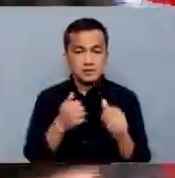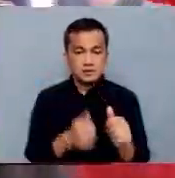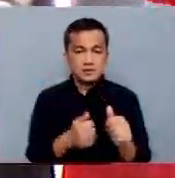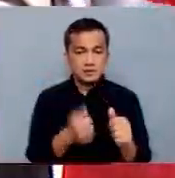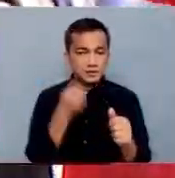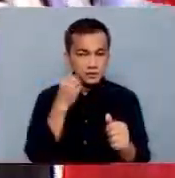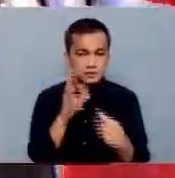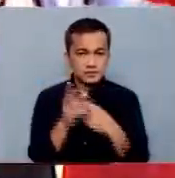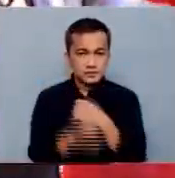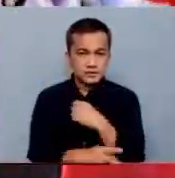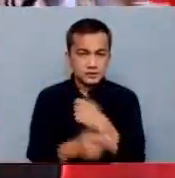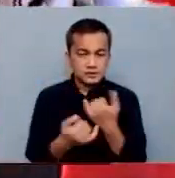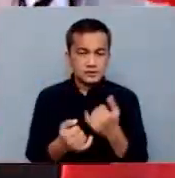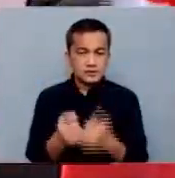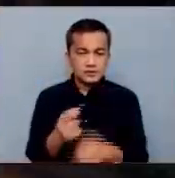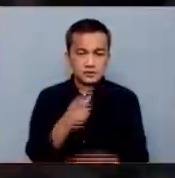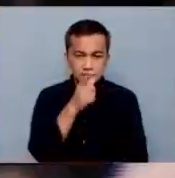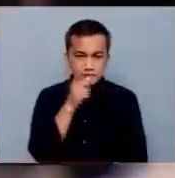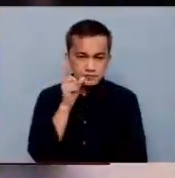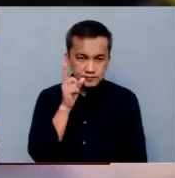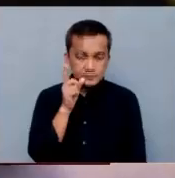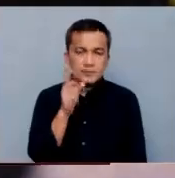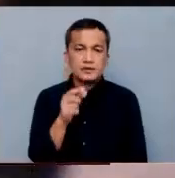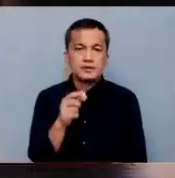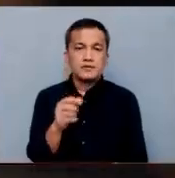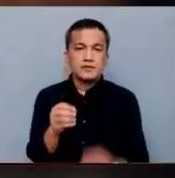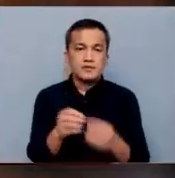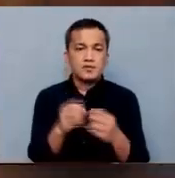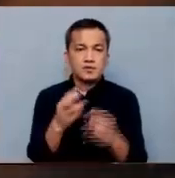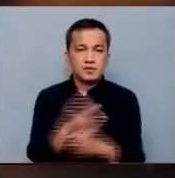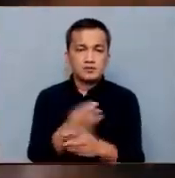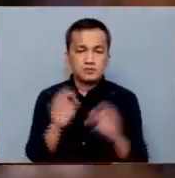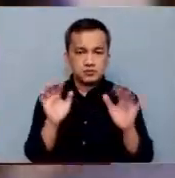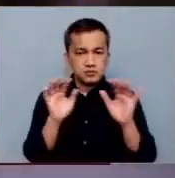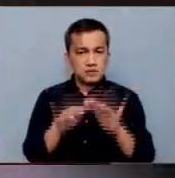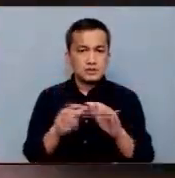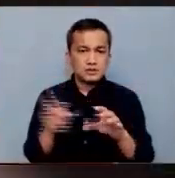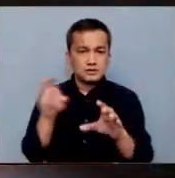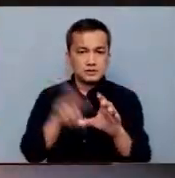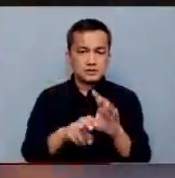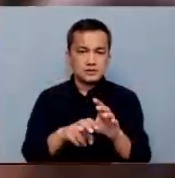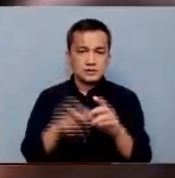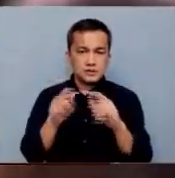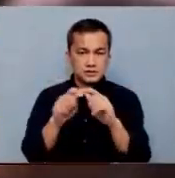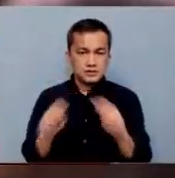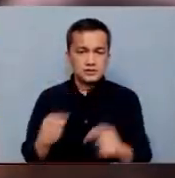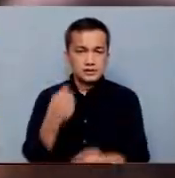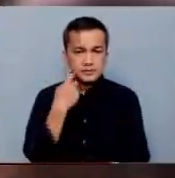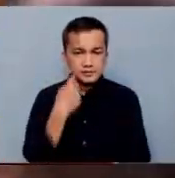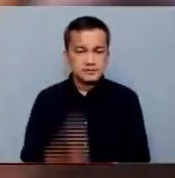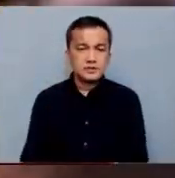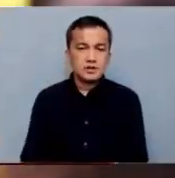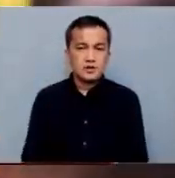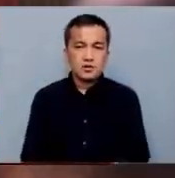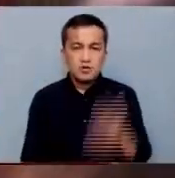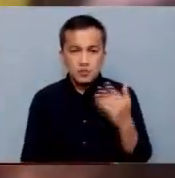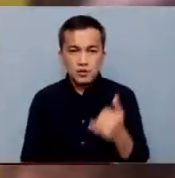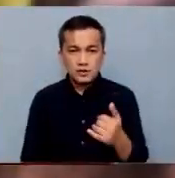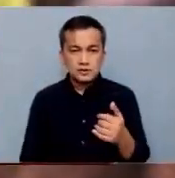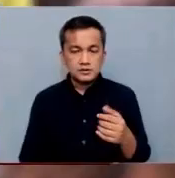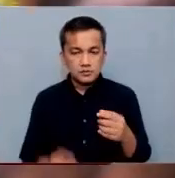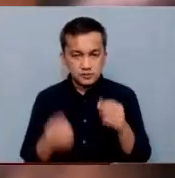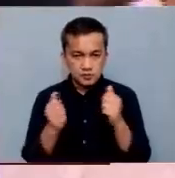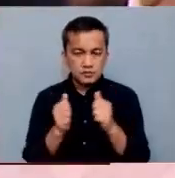probinsya ngayong Semana Santa, mas tumindi ang dagsa ng mga pasahero sa terminal kanina. Dahil sumabay rin sa uwian ang